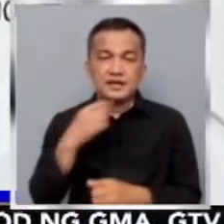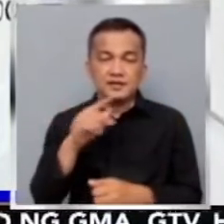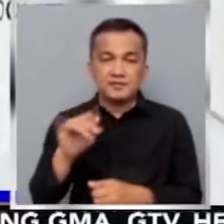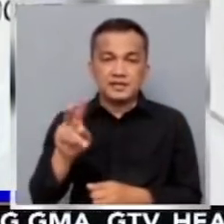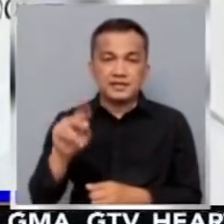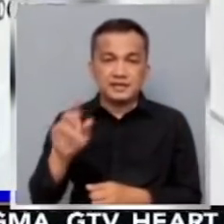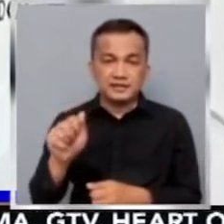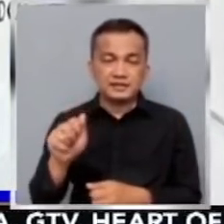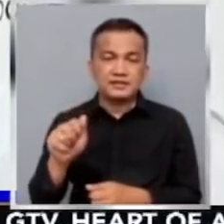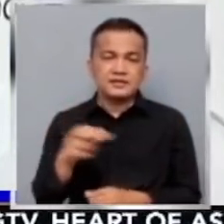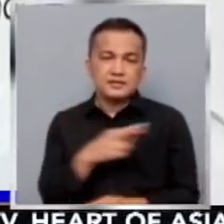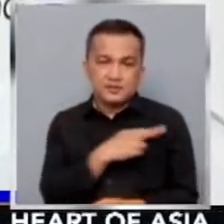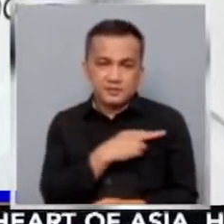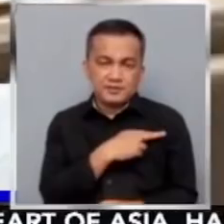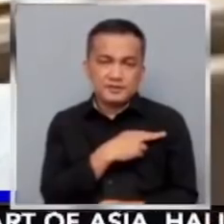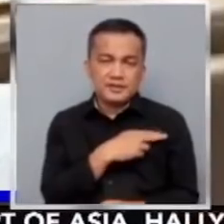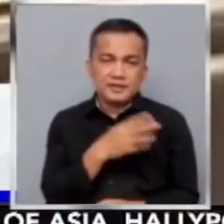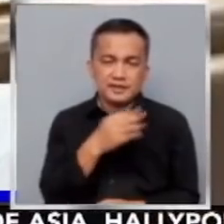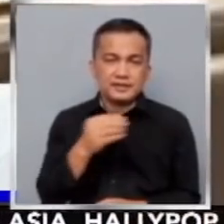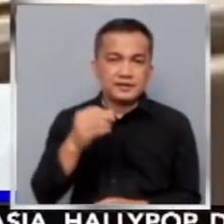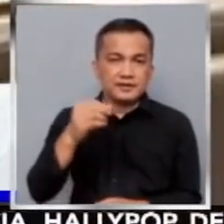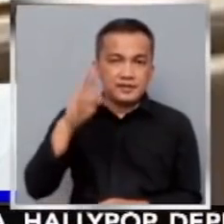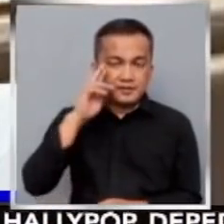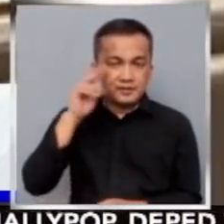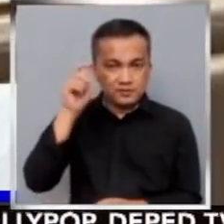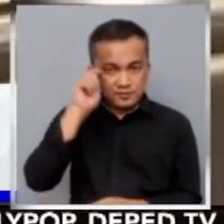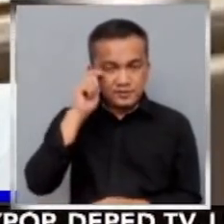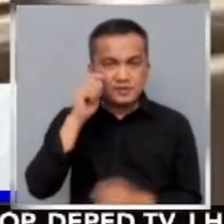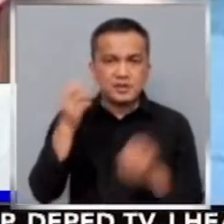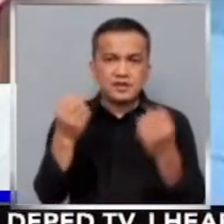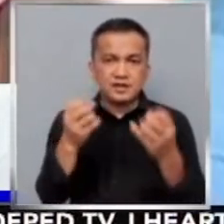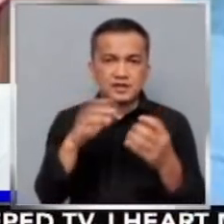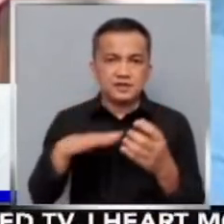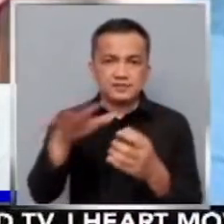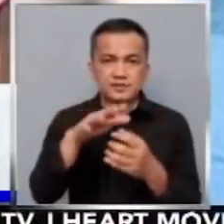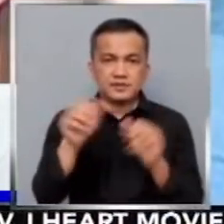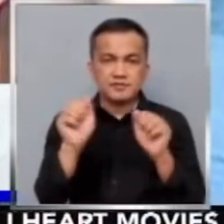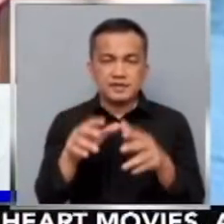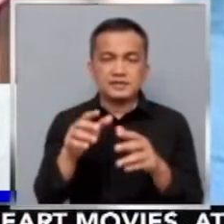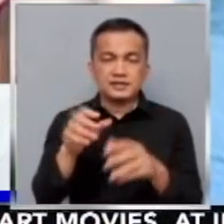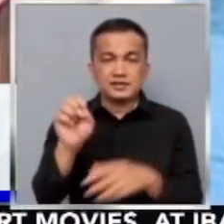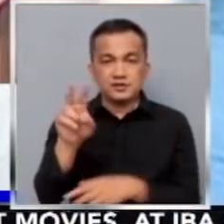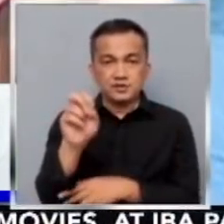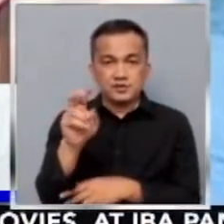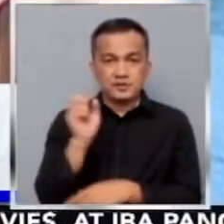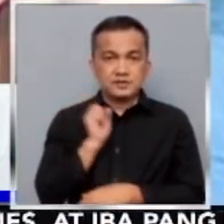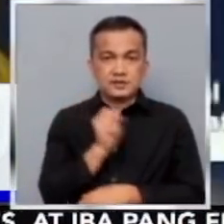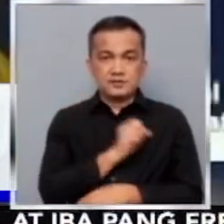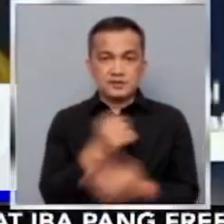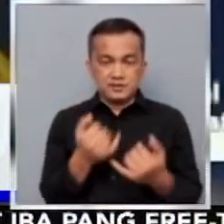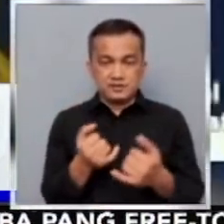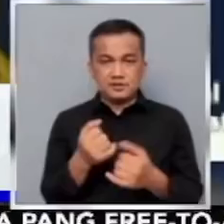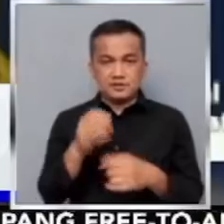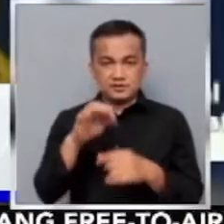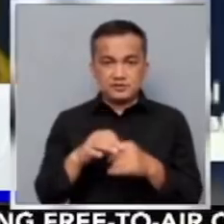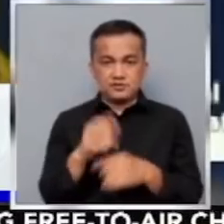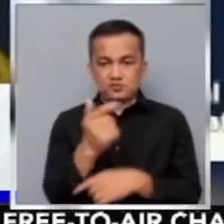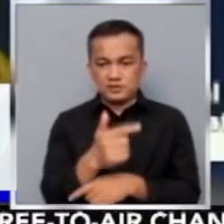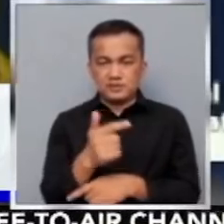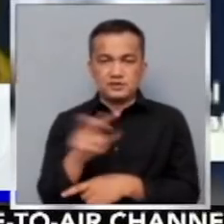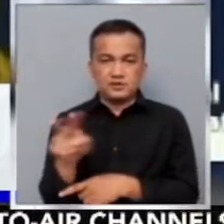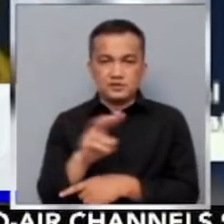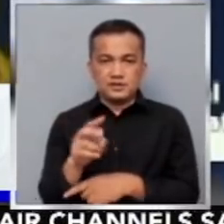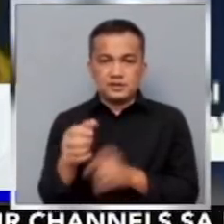Robin Padilla at Rafi Tulfo. Karamihan naman sa mga nasa Magic 12 sa pagkasenador ngayong eleksyon 2022, mga kaalyado